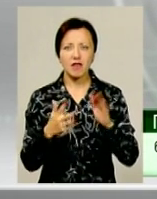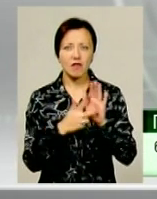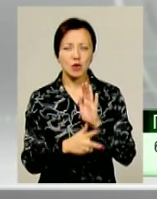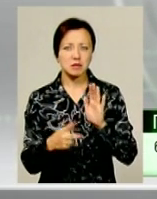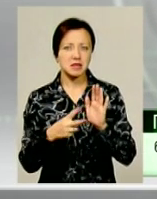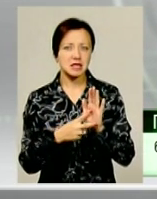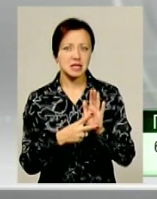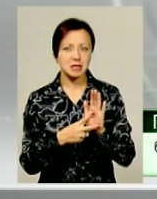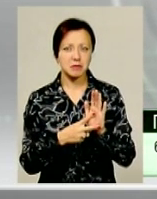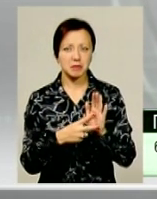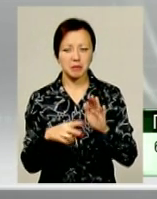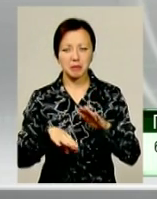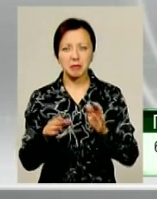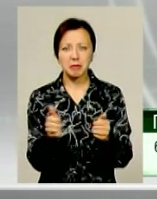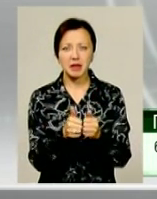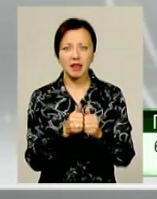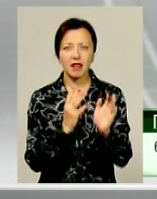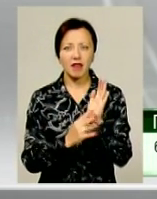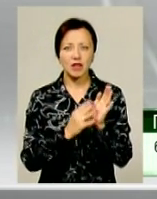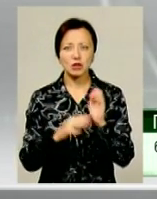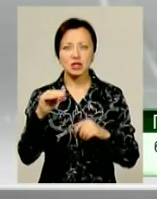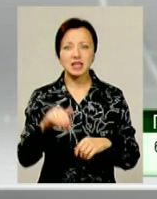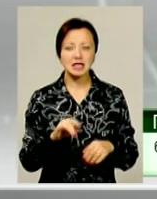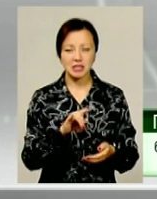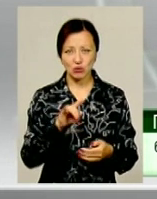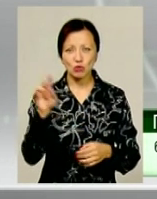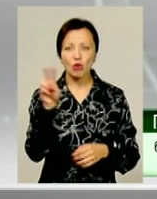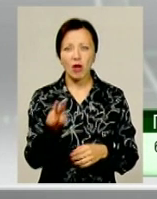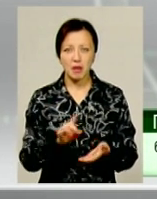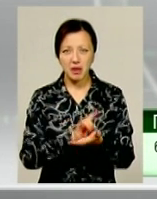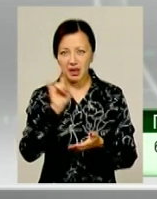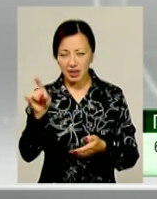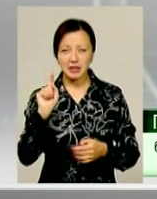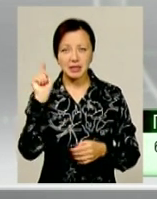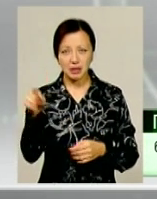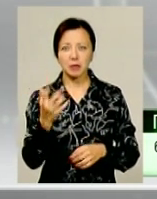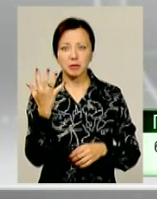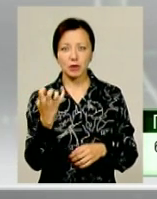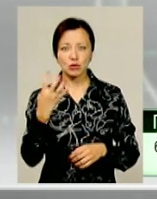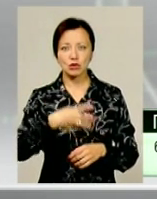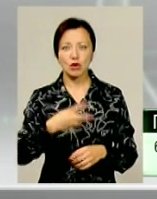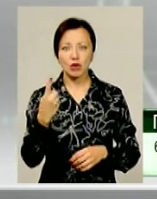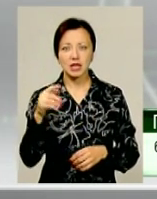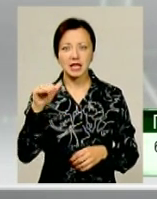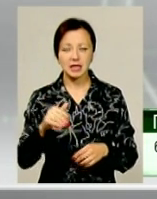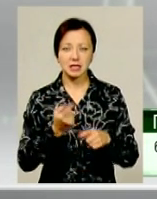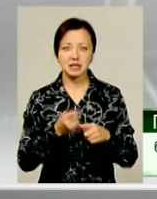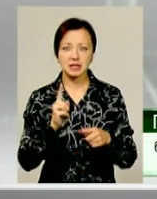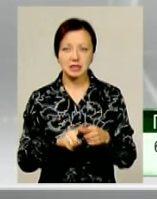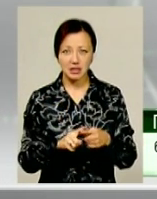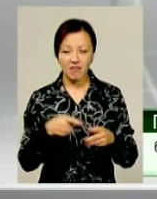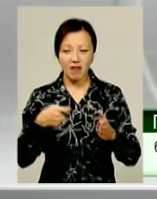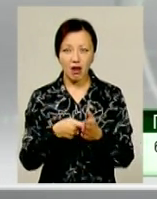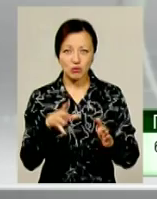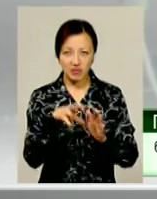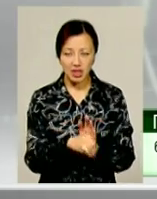87 під 90 тисяч доларів. Переліт. Ну і там 541 тисяча 200, це треба зразу в касу